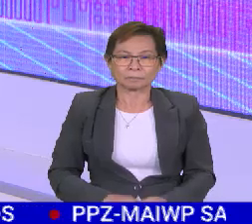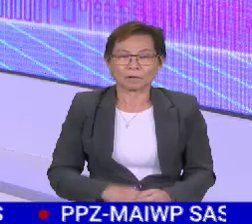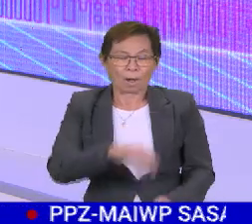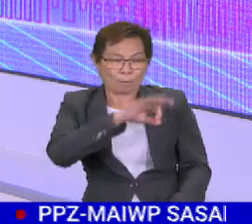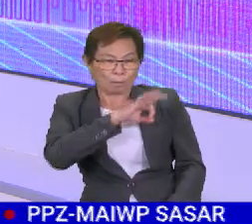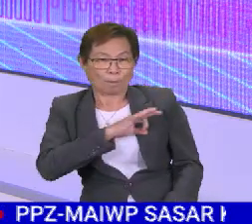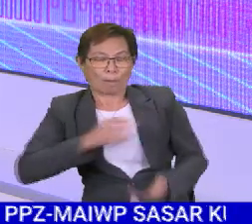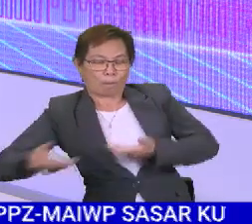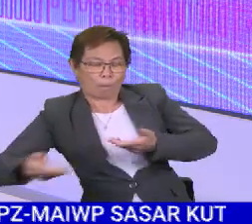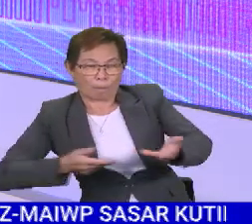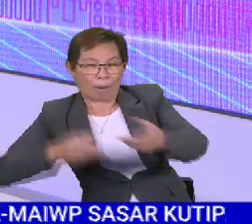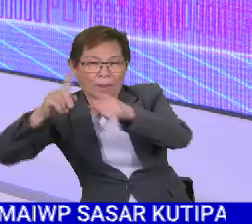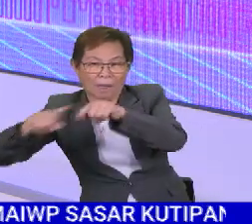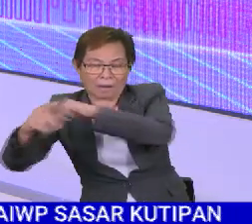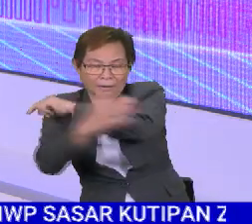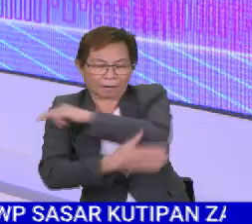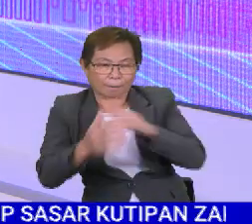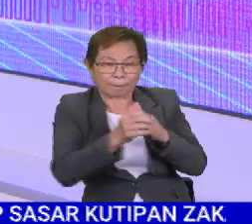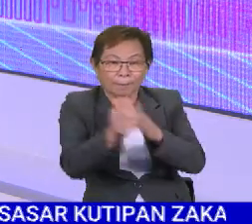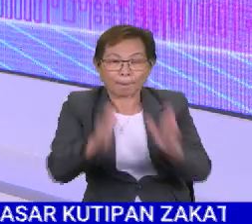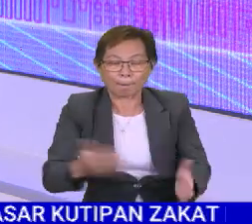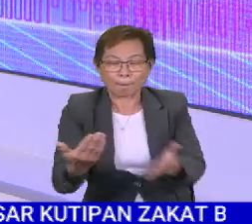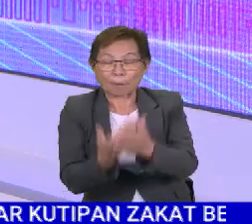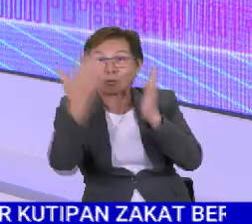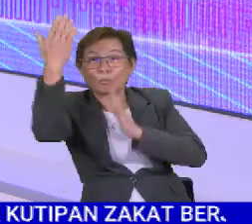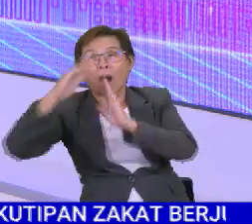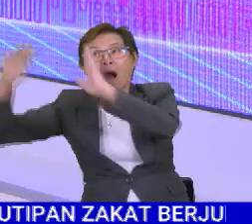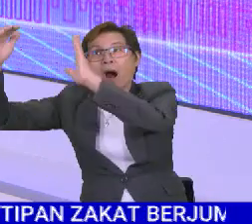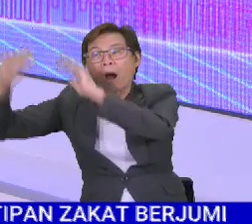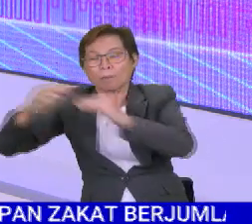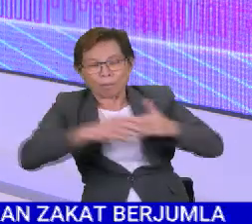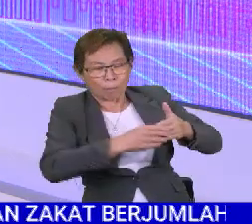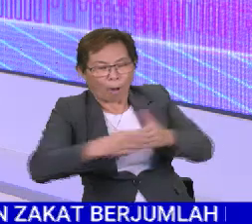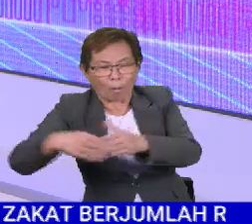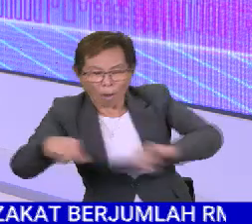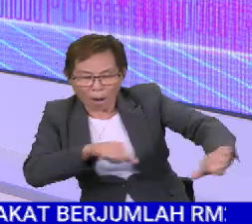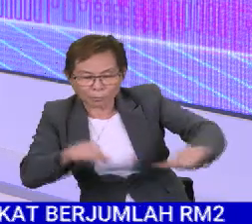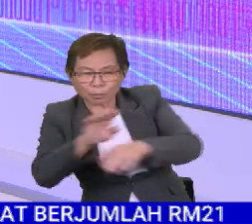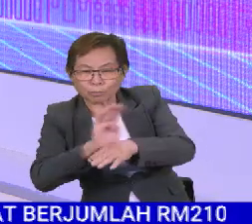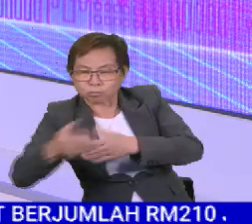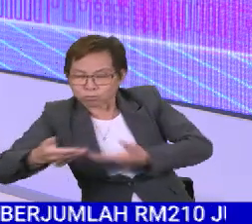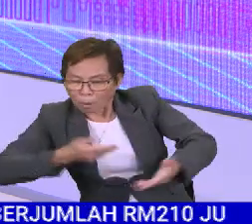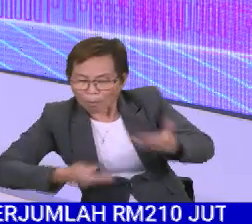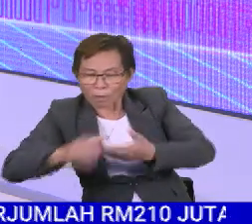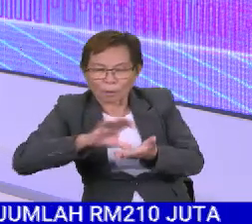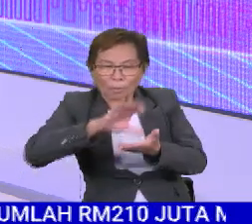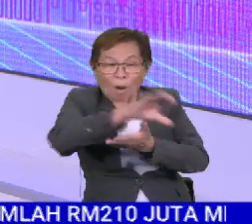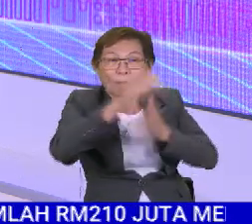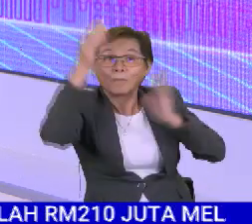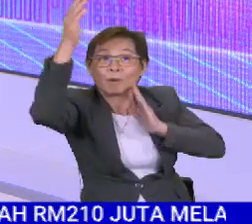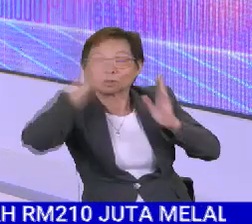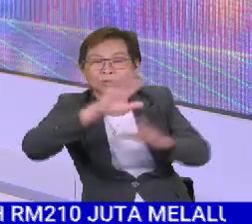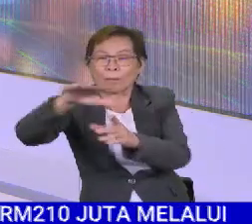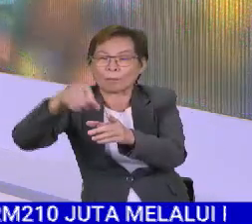Kelebihan diplomasi multilateral barisan kepimpinan baharu negara diharap mampu memacu aktiviti perdagangan dan pelaburan negara.